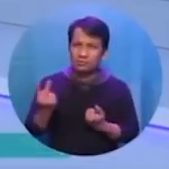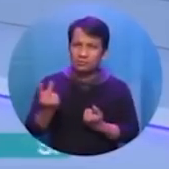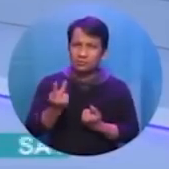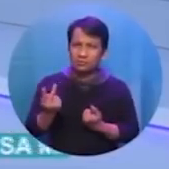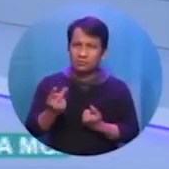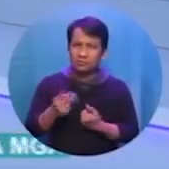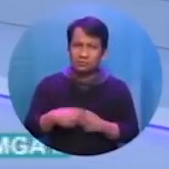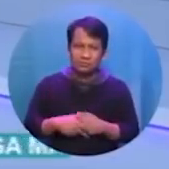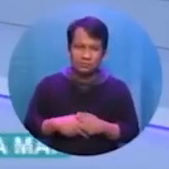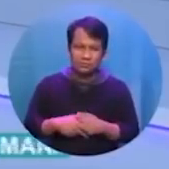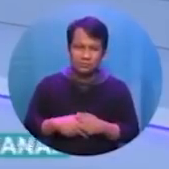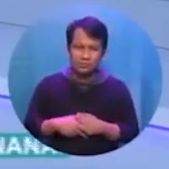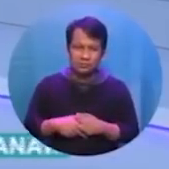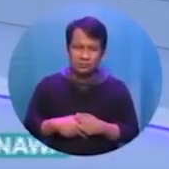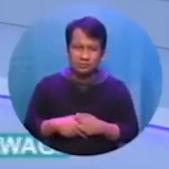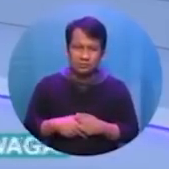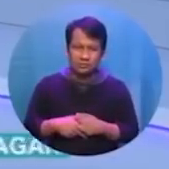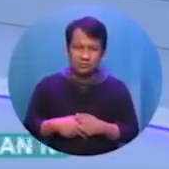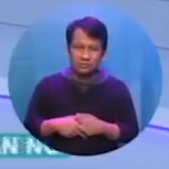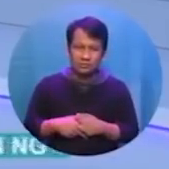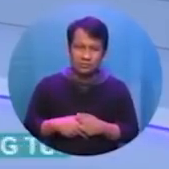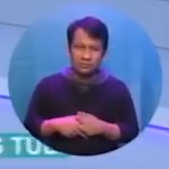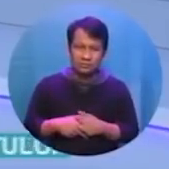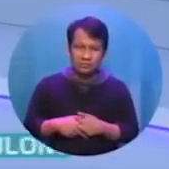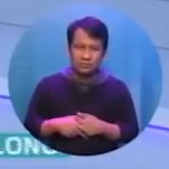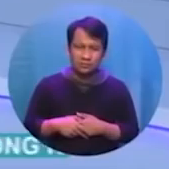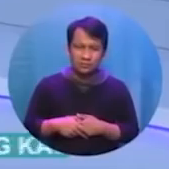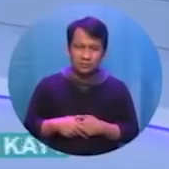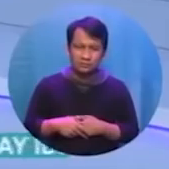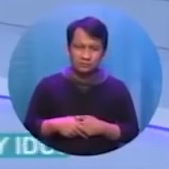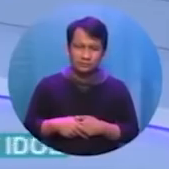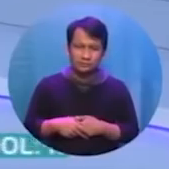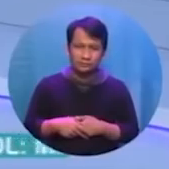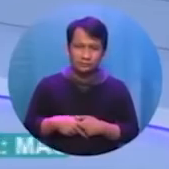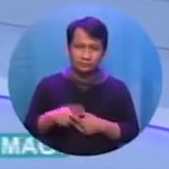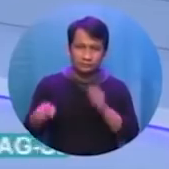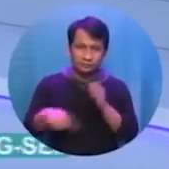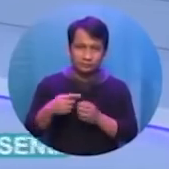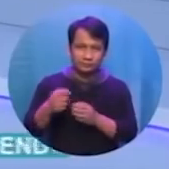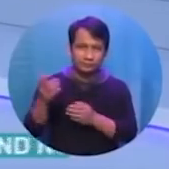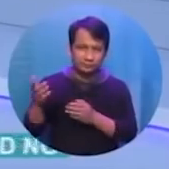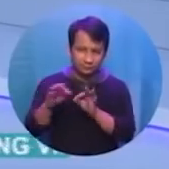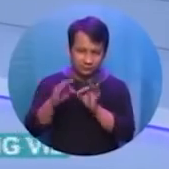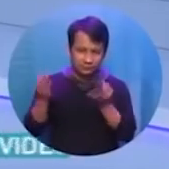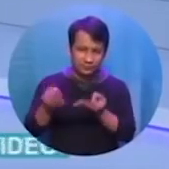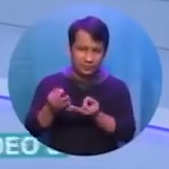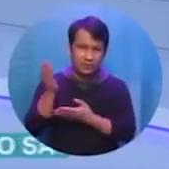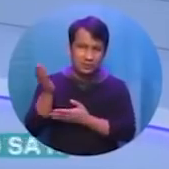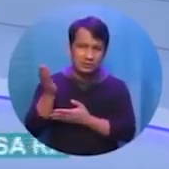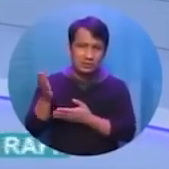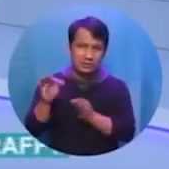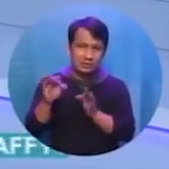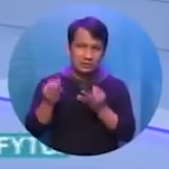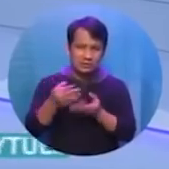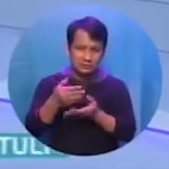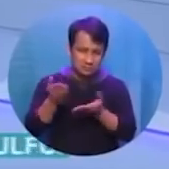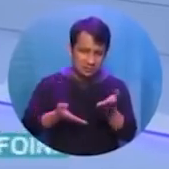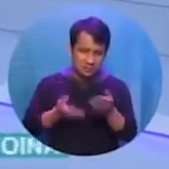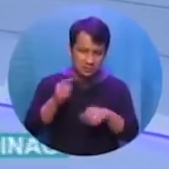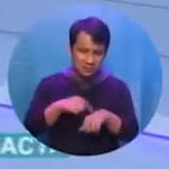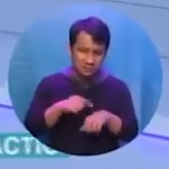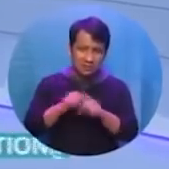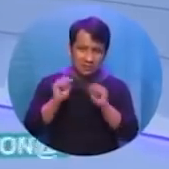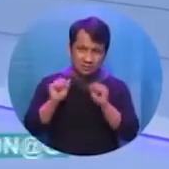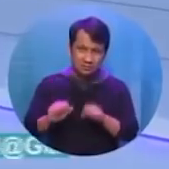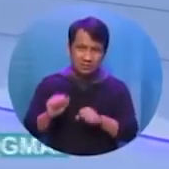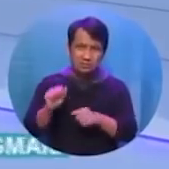Ano? Sa kamag-anak ko. Ah, so umasa lang kayo sa kamag-anak. Part-time, part-time, sir. Part-time, part-time. O pwede na rin